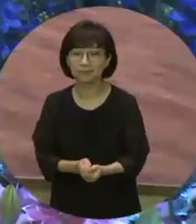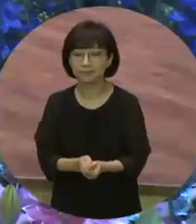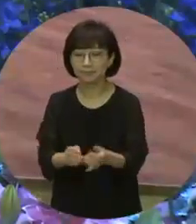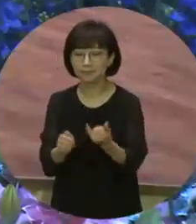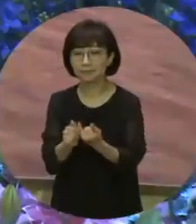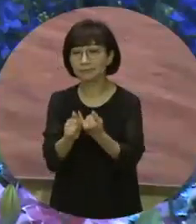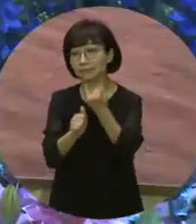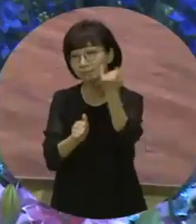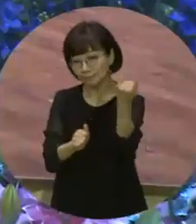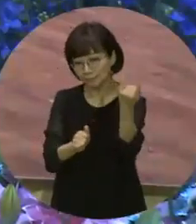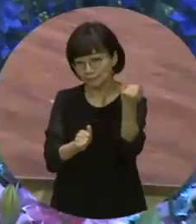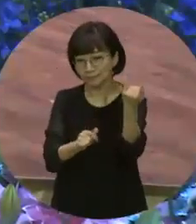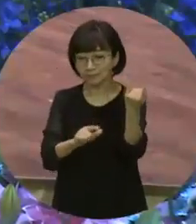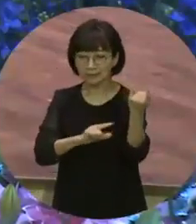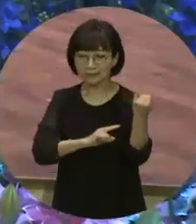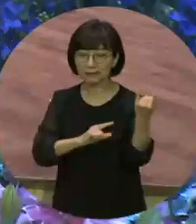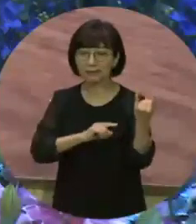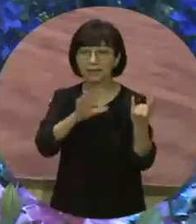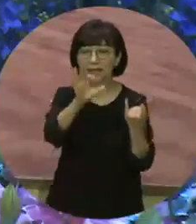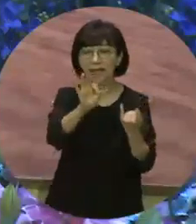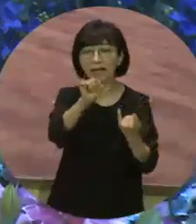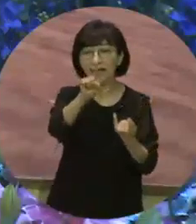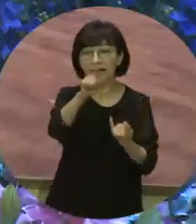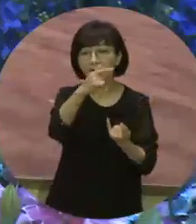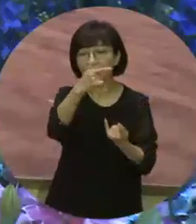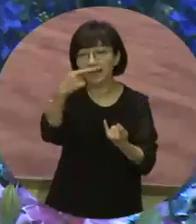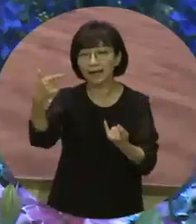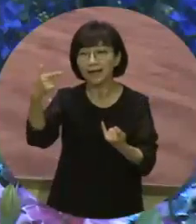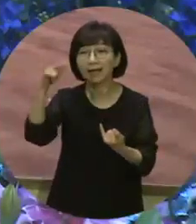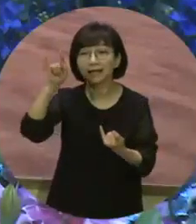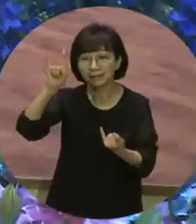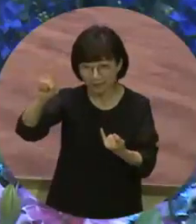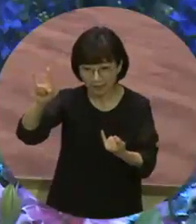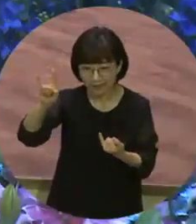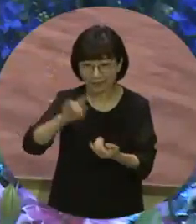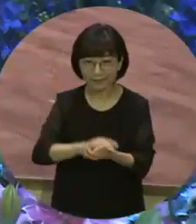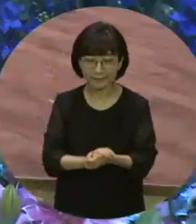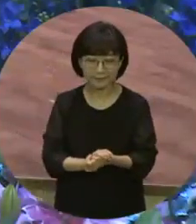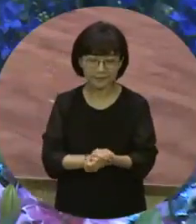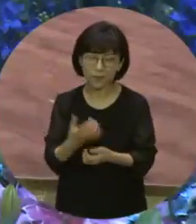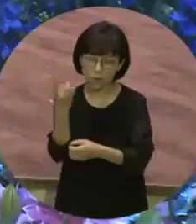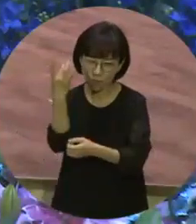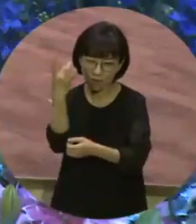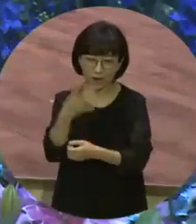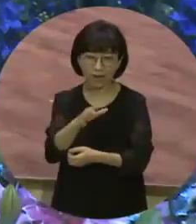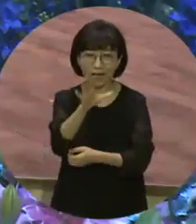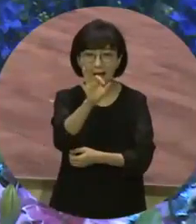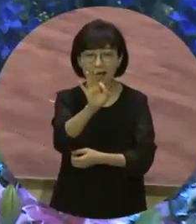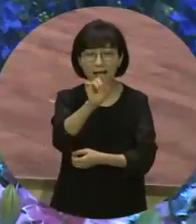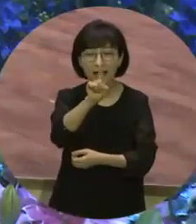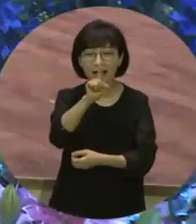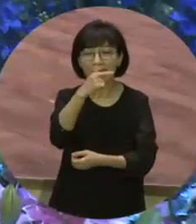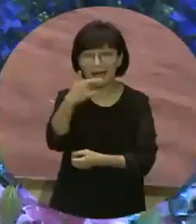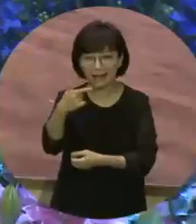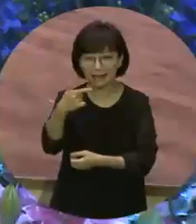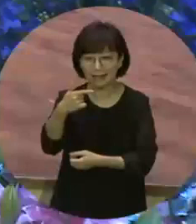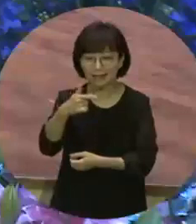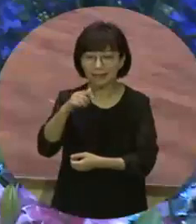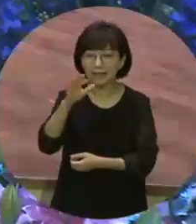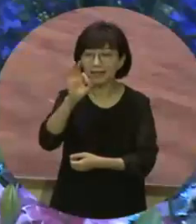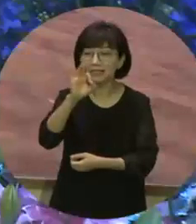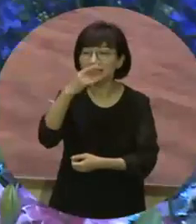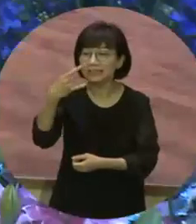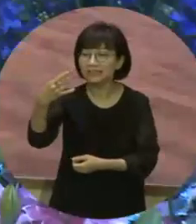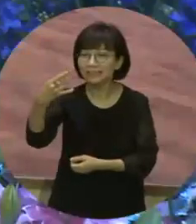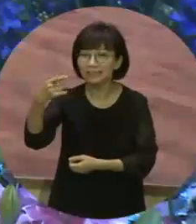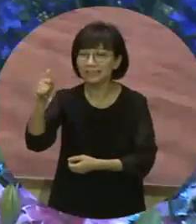아내란 뜻은 안의해란 뜻이에요. 아내란 뜻은 줄여서 아내인데, 안의해,